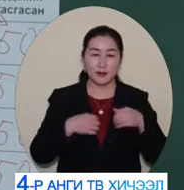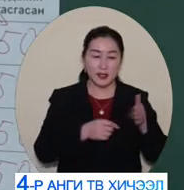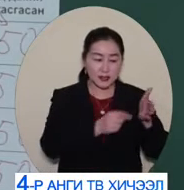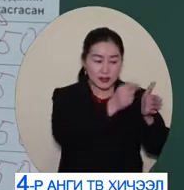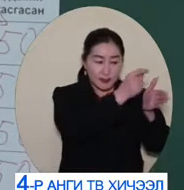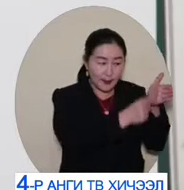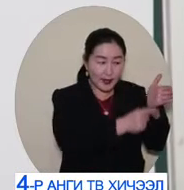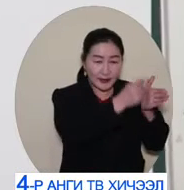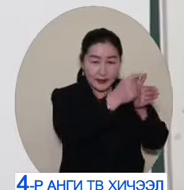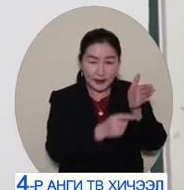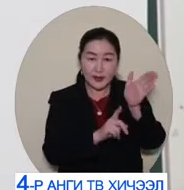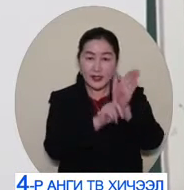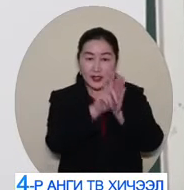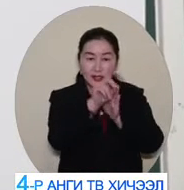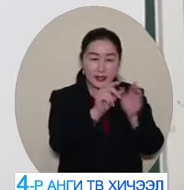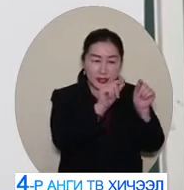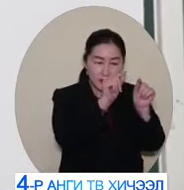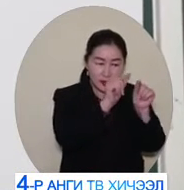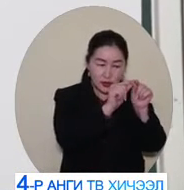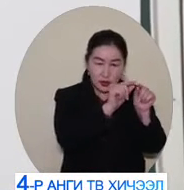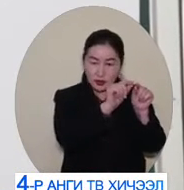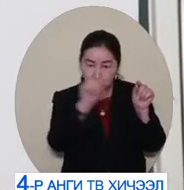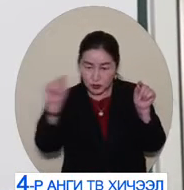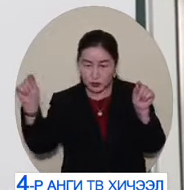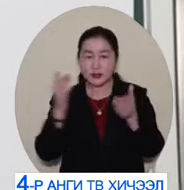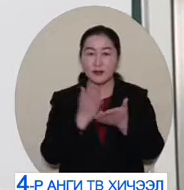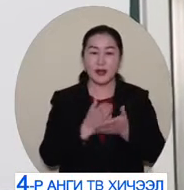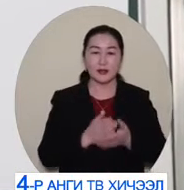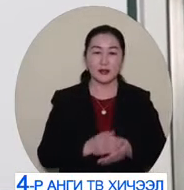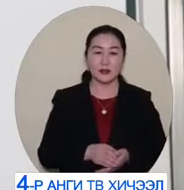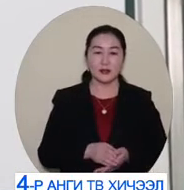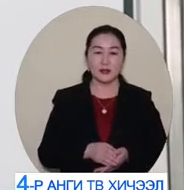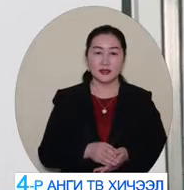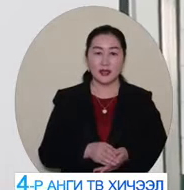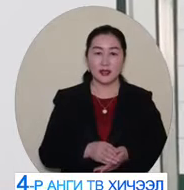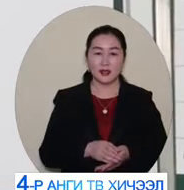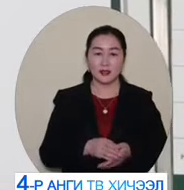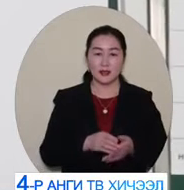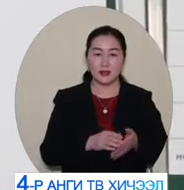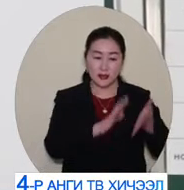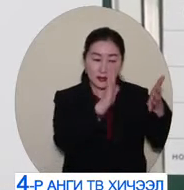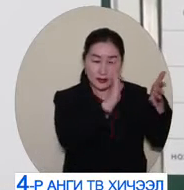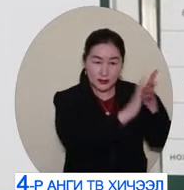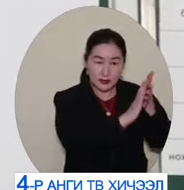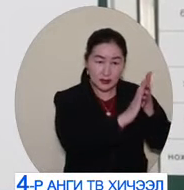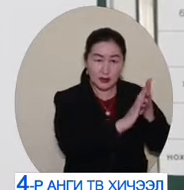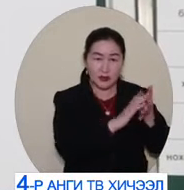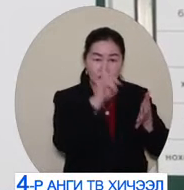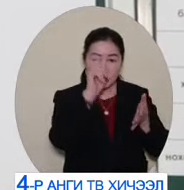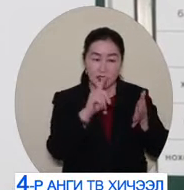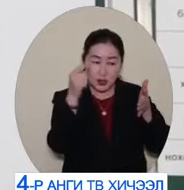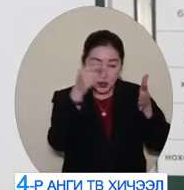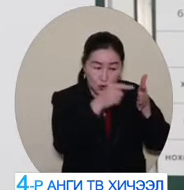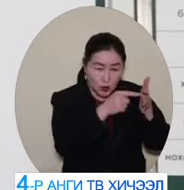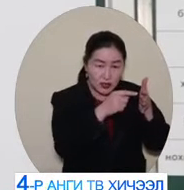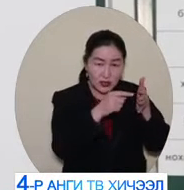За зурыг. За багш нь багнан диаграммын эхлэлийг ингээд тэмдэглэлээ. За энэ